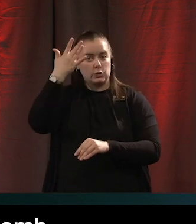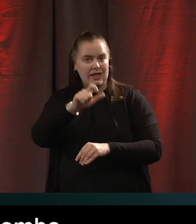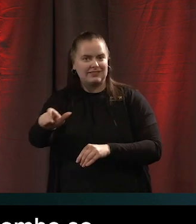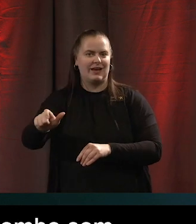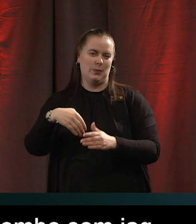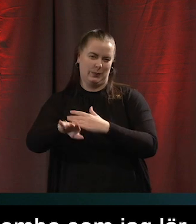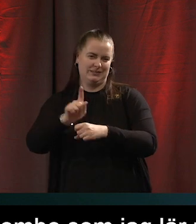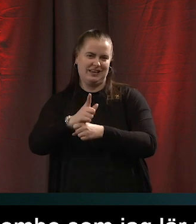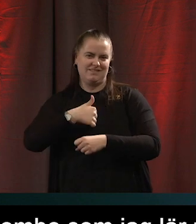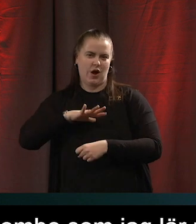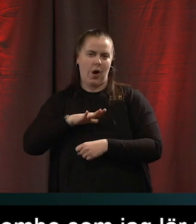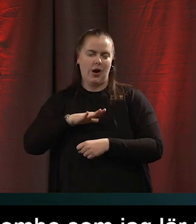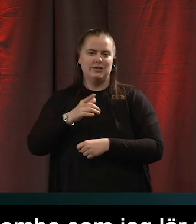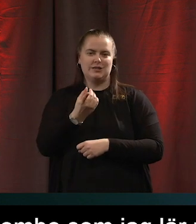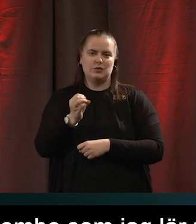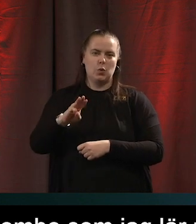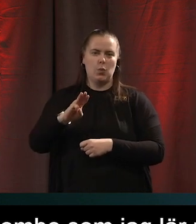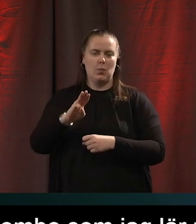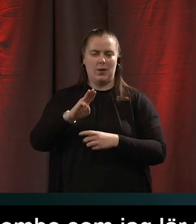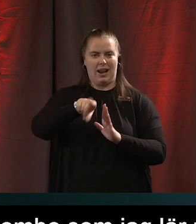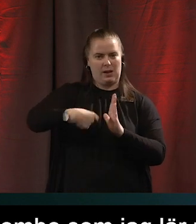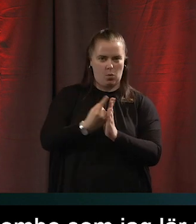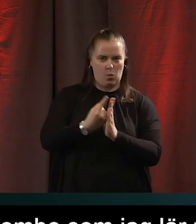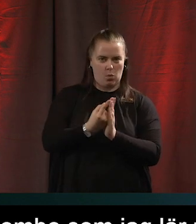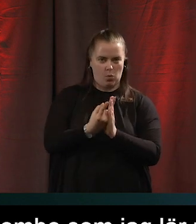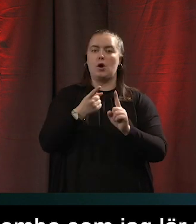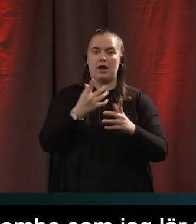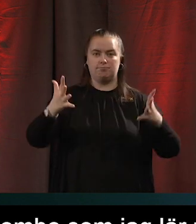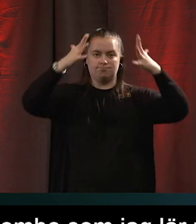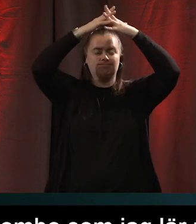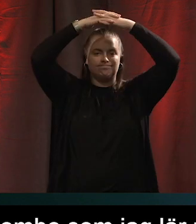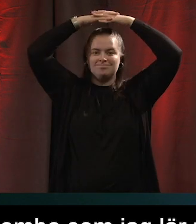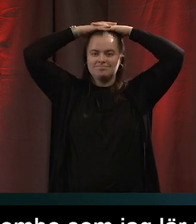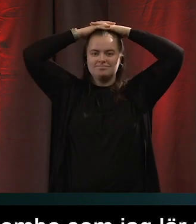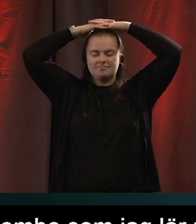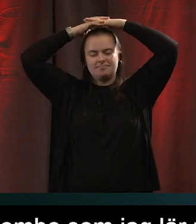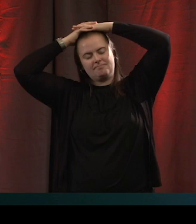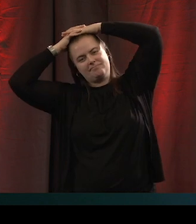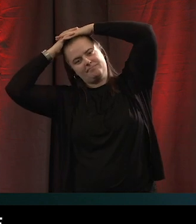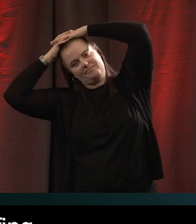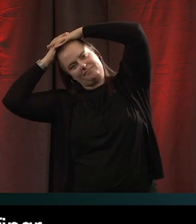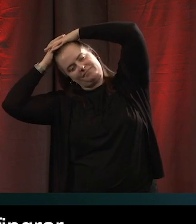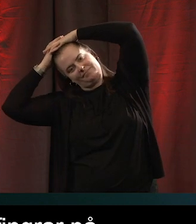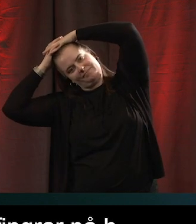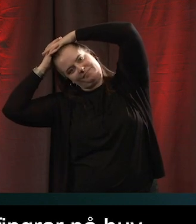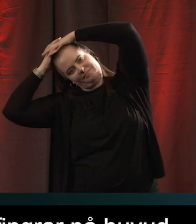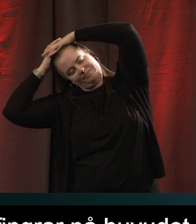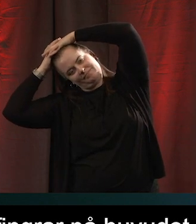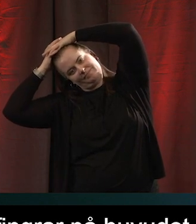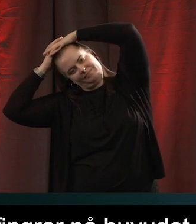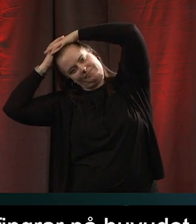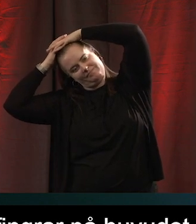-lektionerna vi har. Så om vi börjar med att lägga flätade fingrar ovanpå huvudet. Och så låter vi ena vandra upp mot